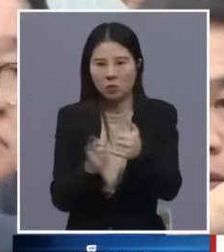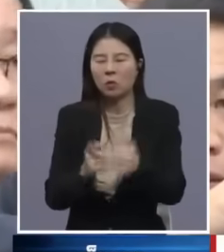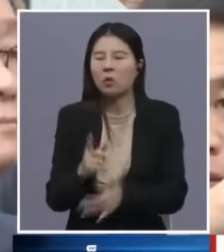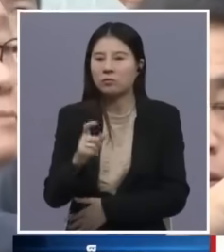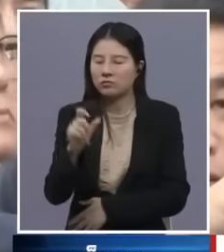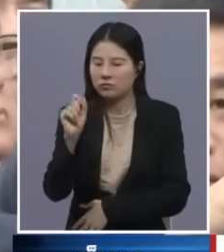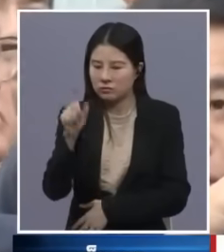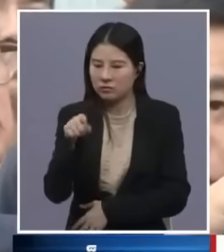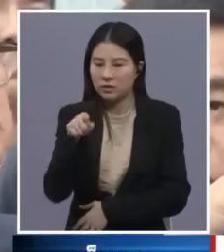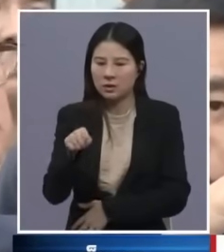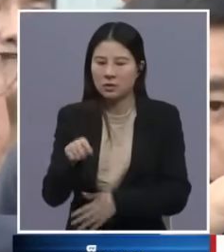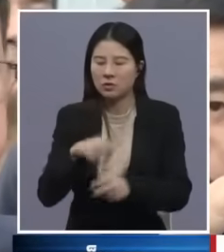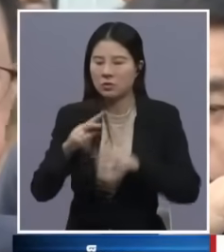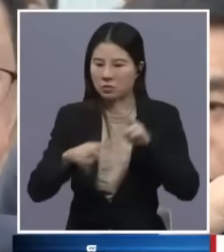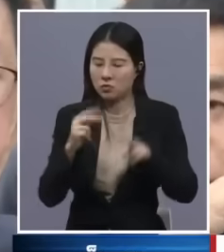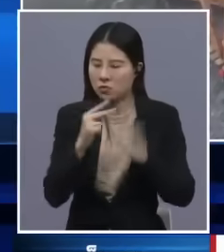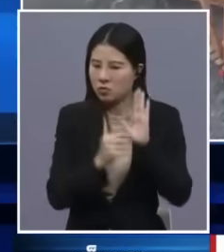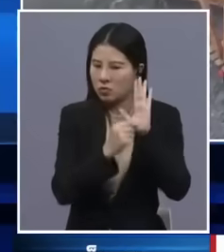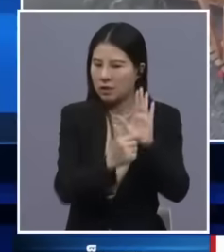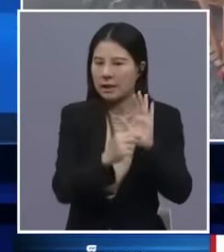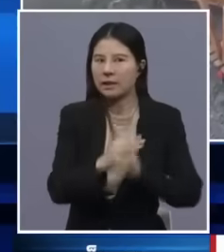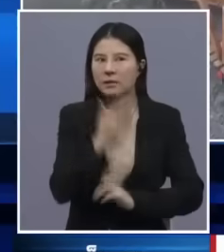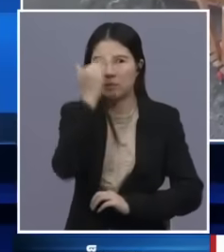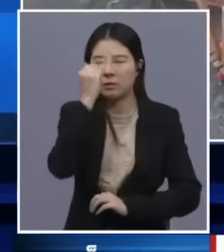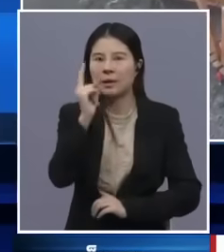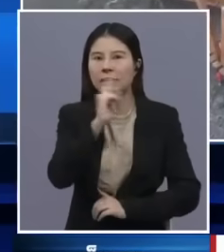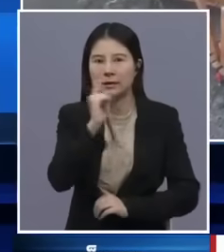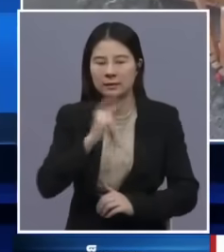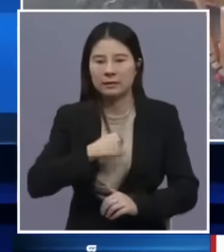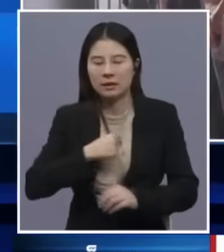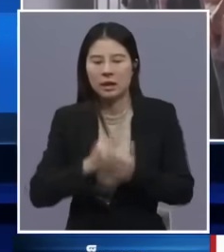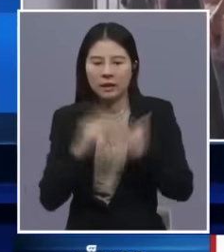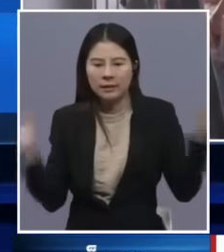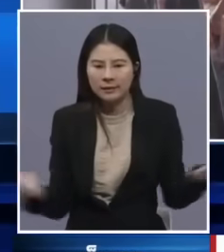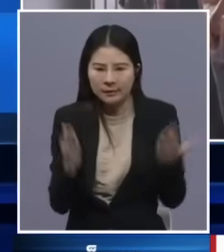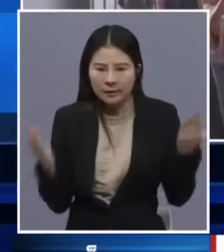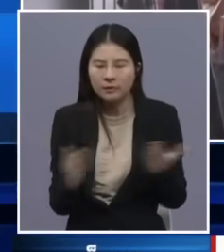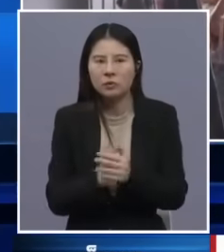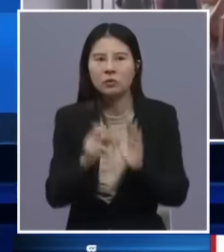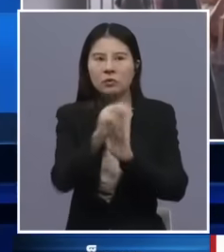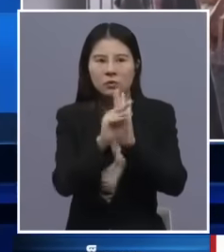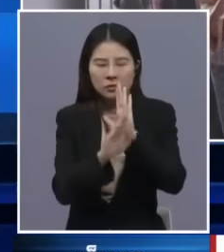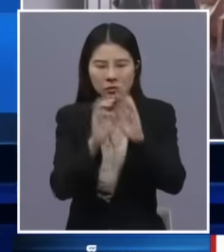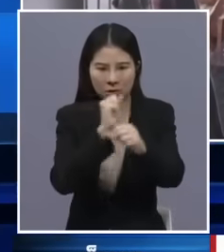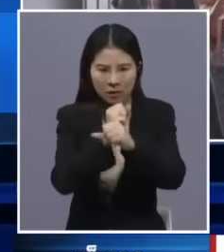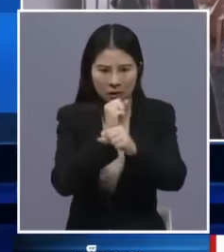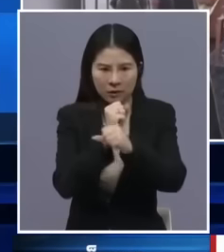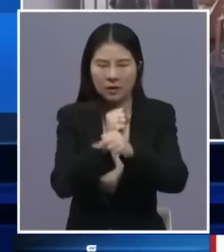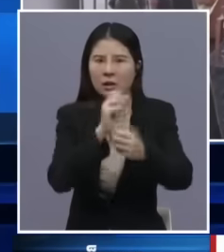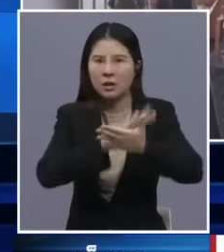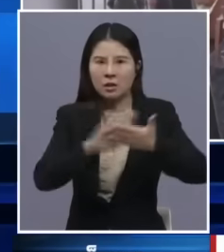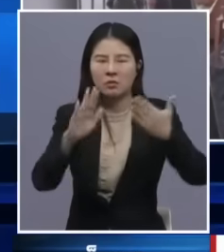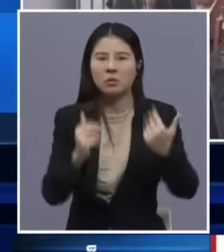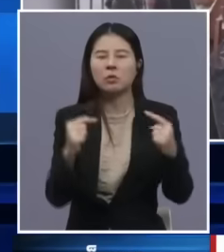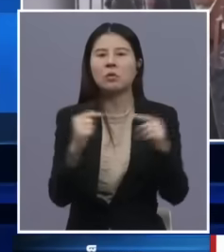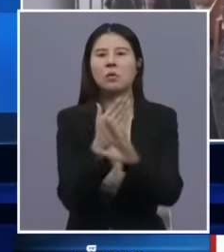ให้ได้และถือเป็นกรณีตัวอย่างเมื่อเกิดขึ้นมาแล้วตนในฐานะที่ผลักดันนโยบายนี้จะต้องทำให้สำเร็จให้ได้การเกิด